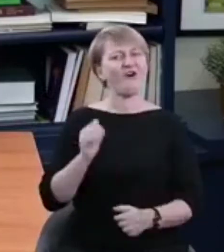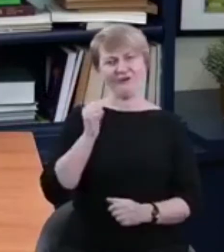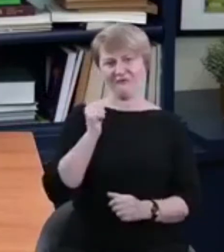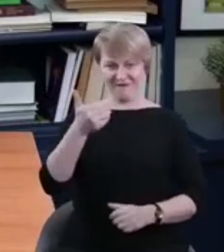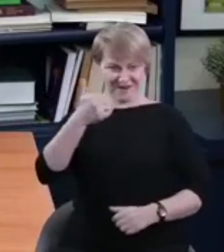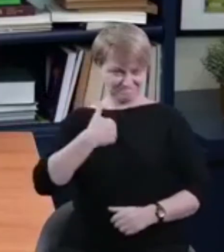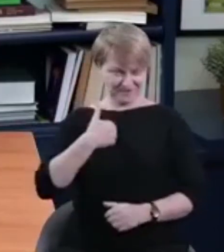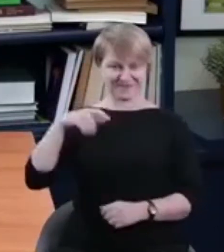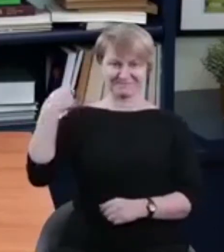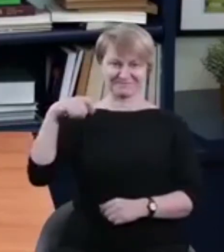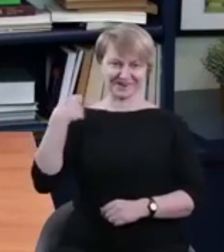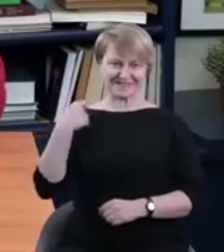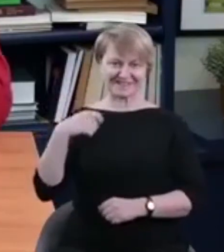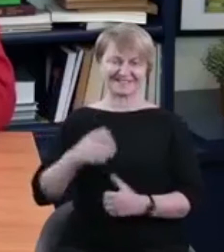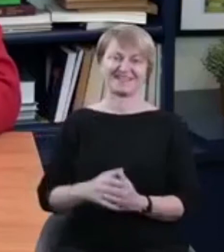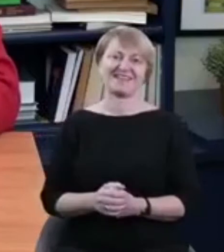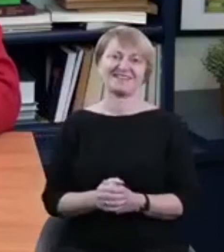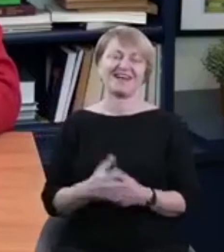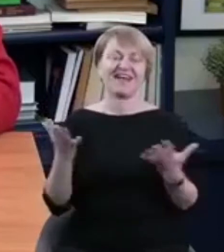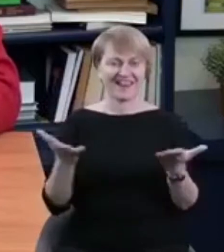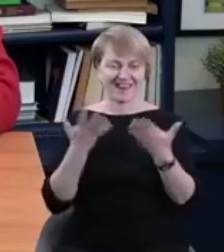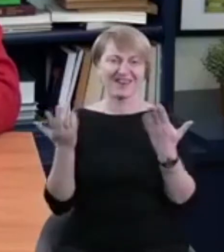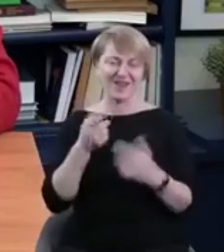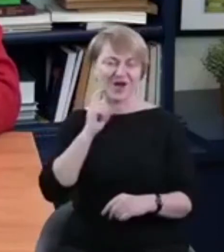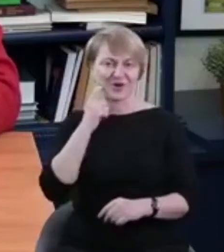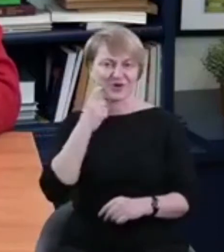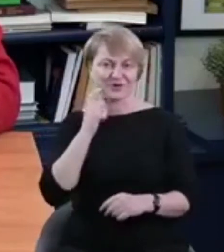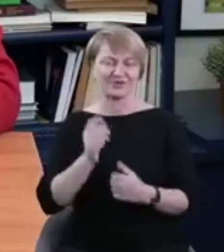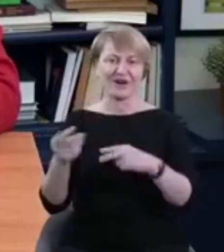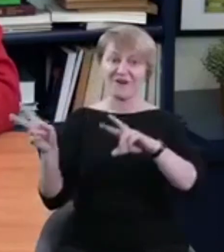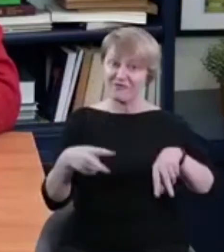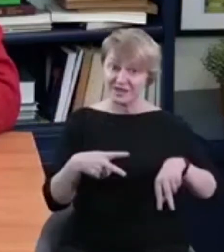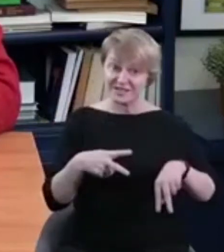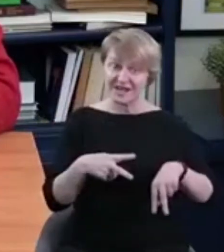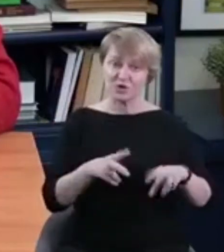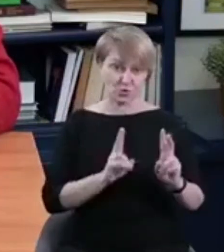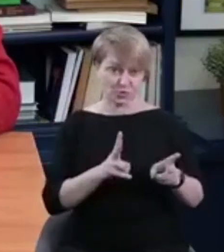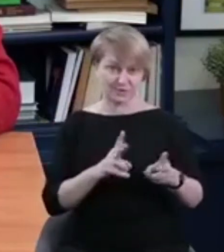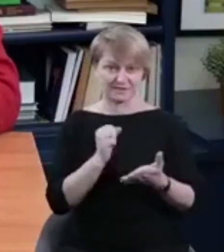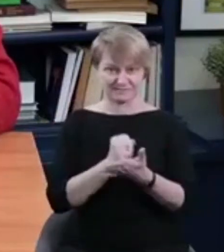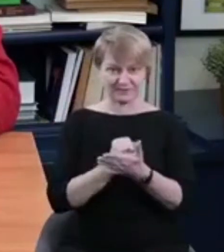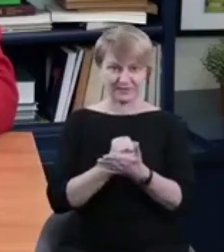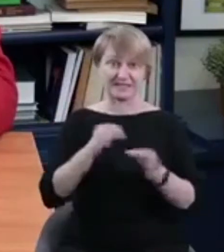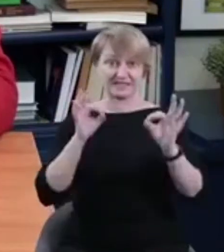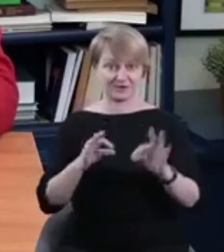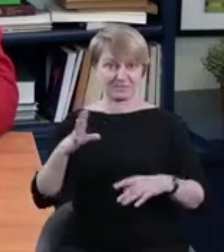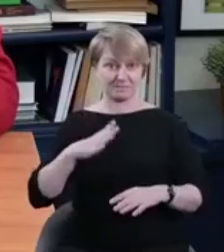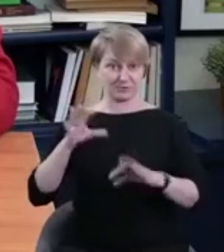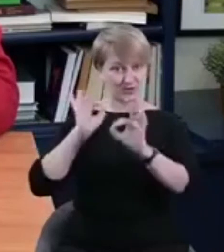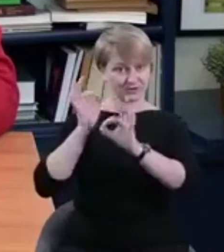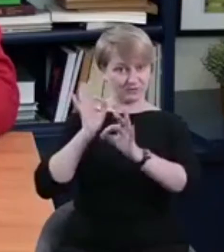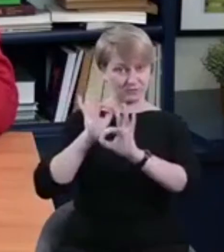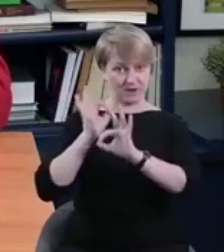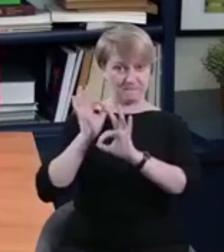prezydenta też takim lekkim żartem a wracając do konkretów w tak dzisiaj informowałem o tym że